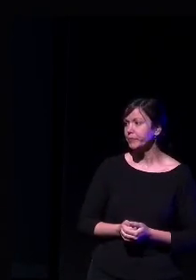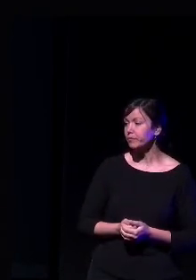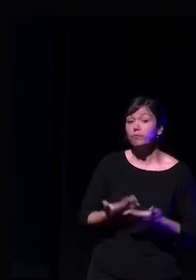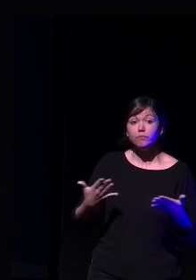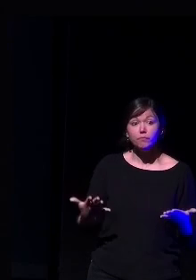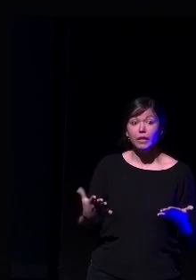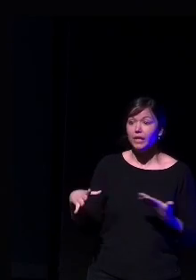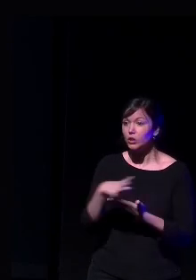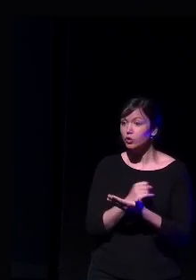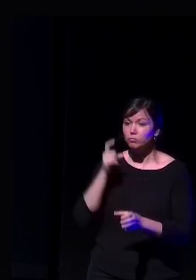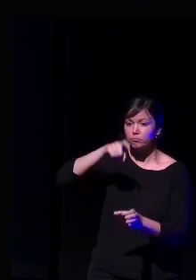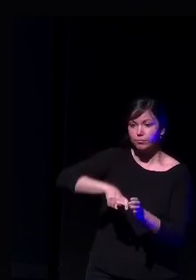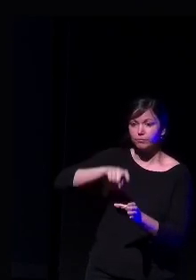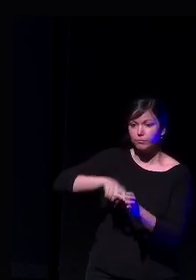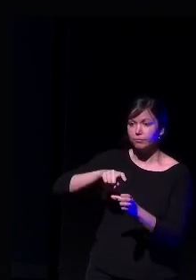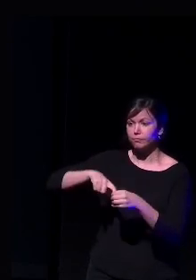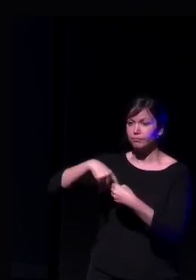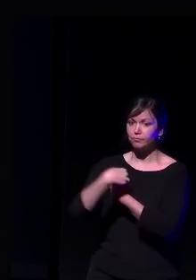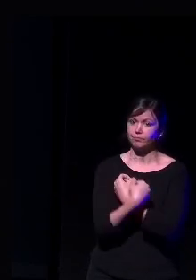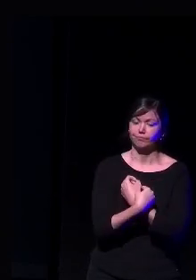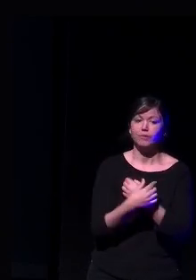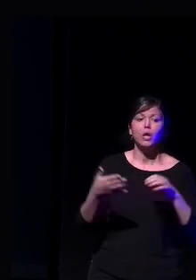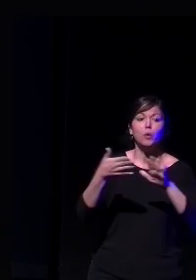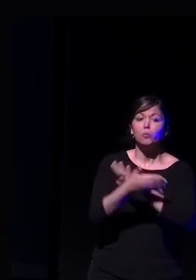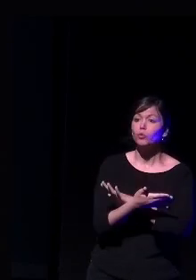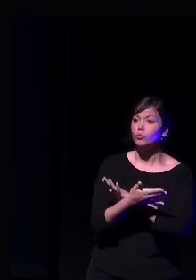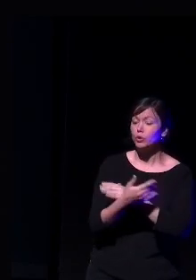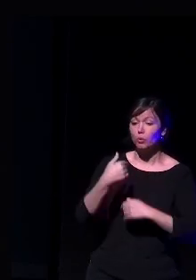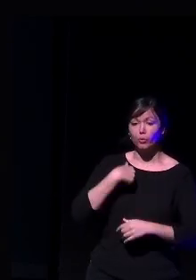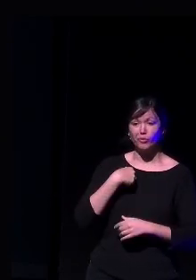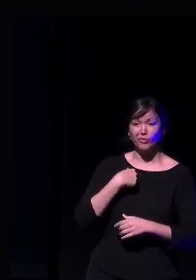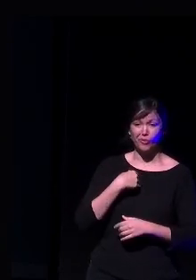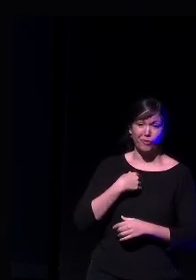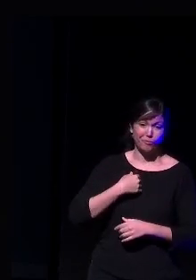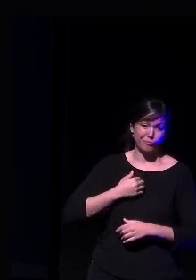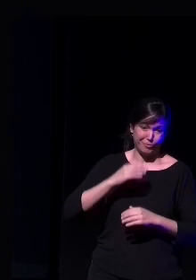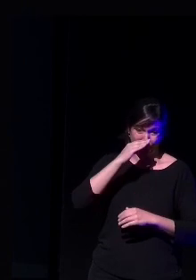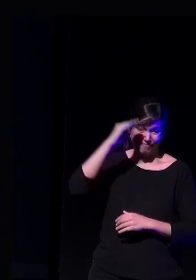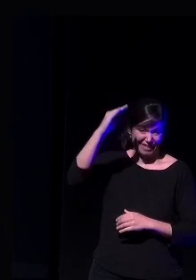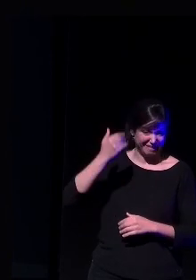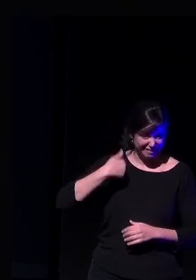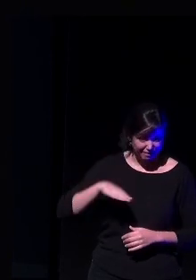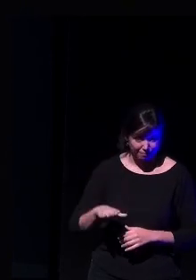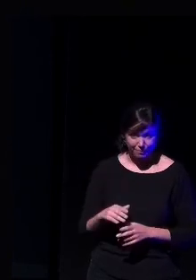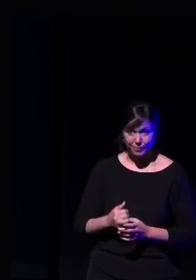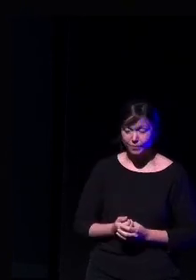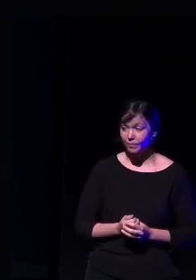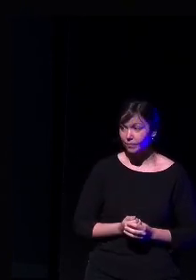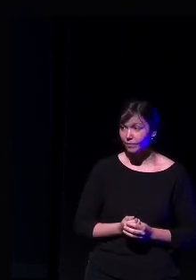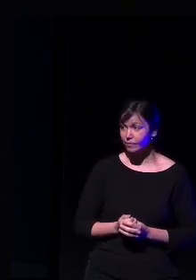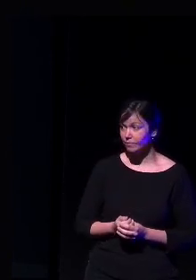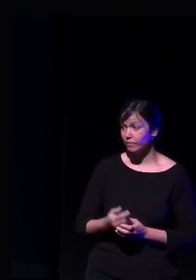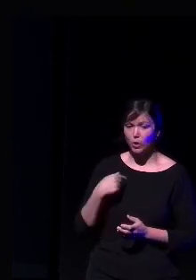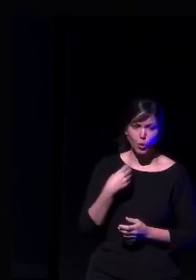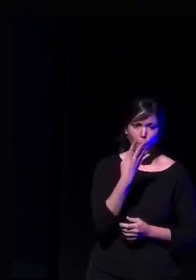ens hem de posar tots de veritat, perquè jo que ja sóc gran i que